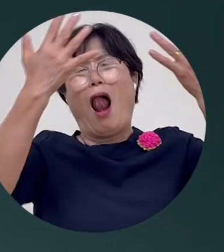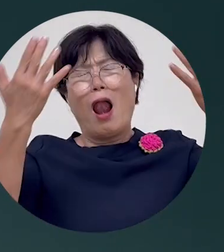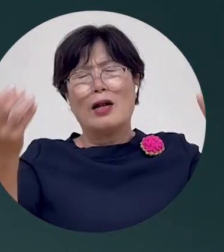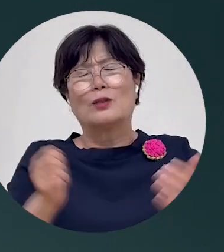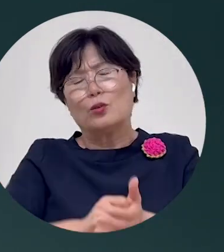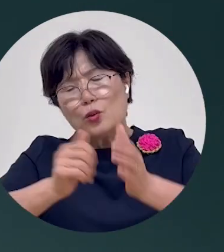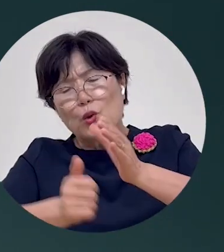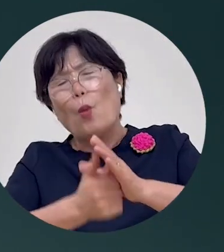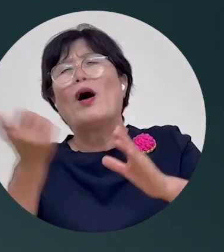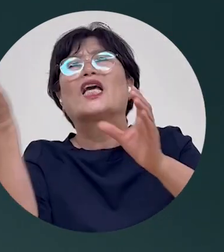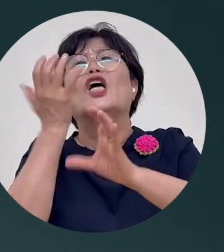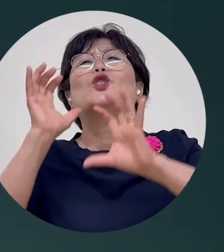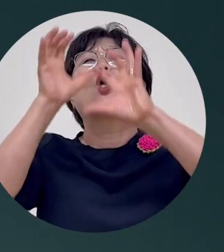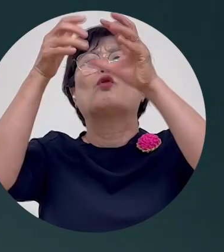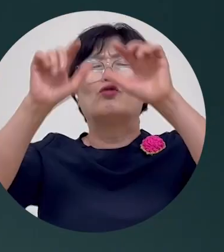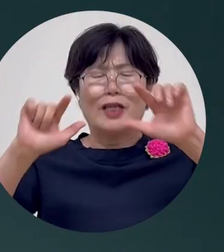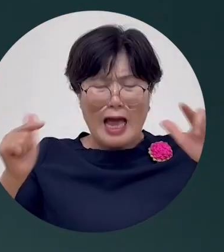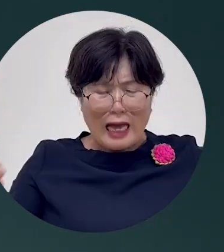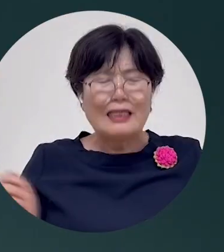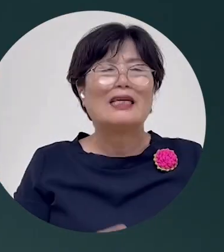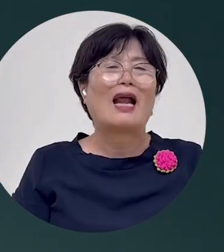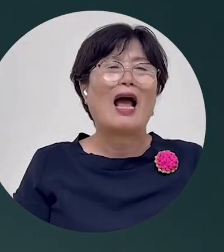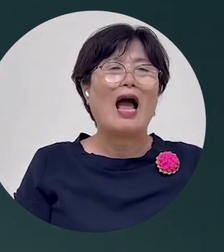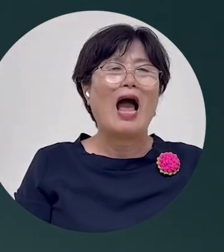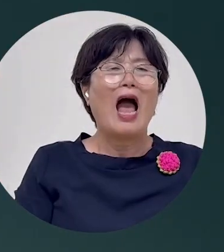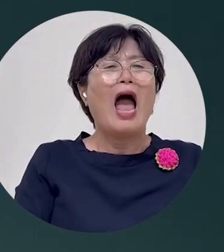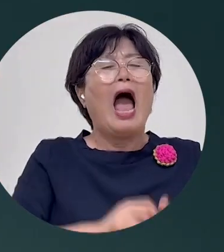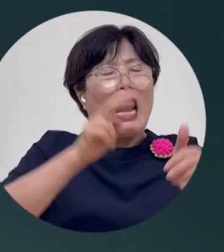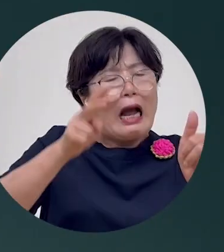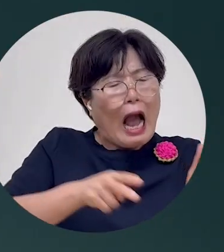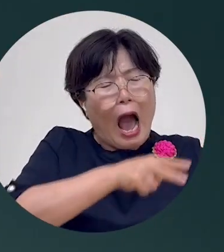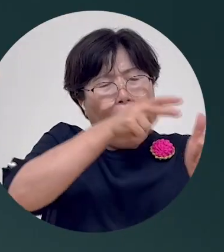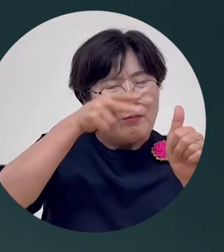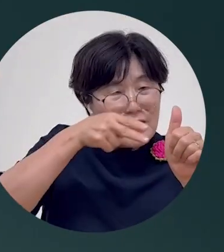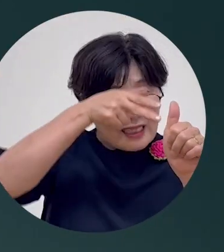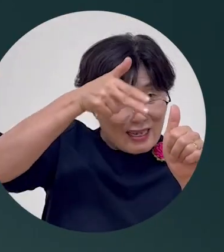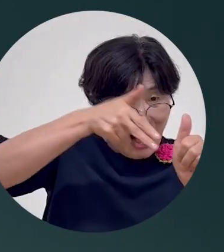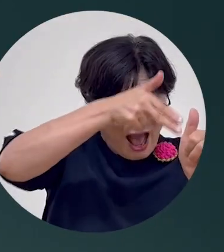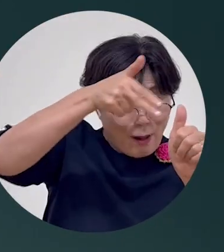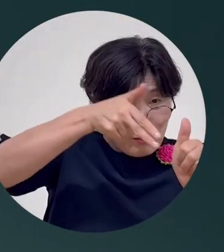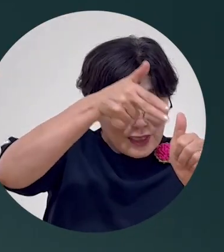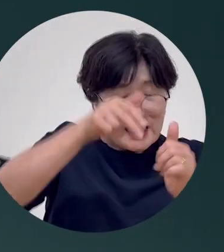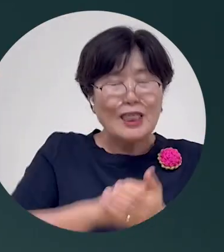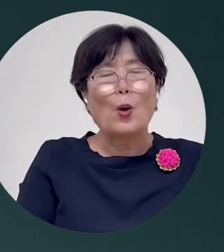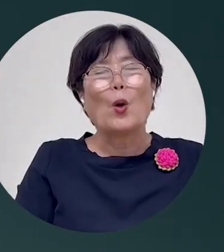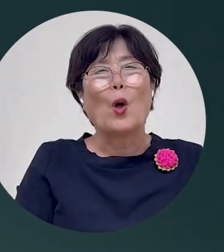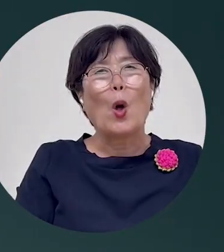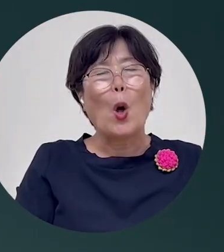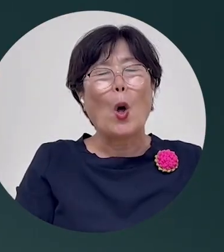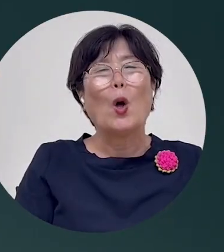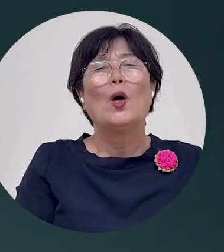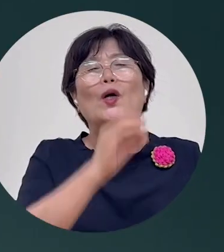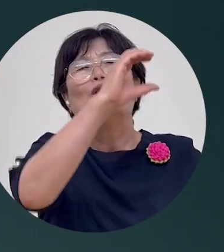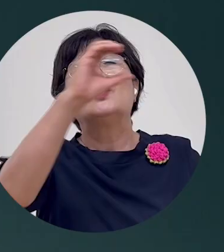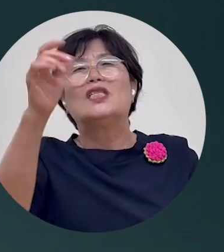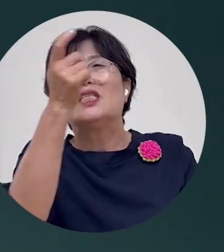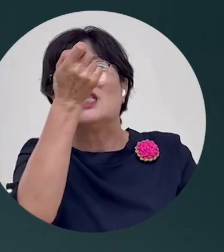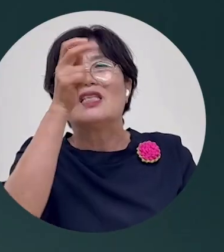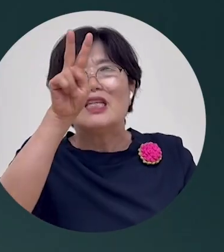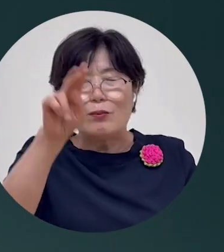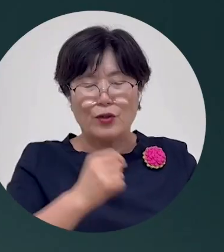아니라 감시용 CCTV를 탈출하듯이 하나님의 눈을